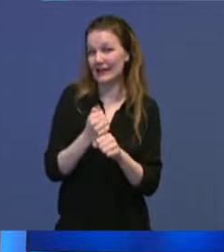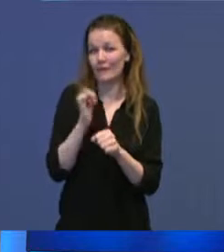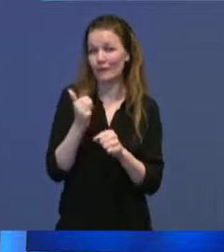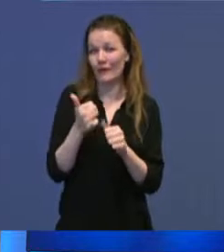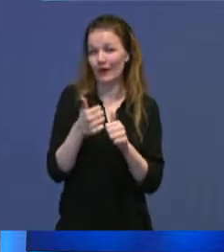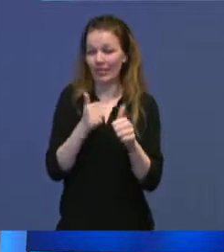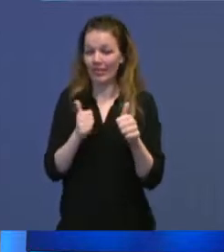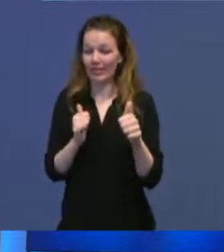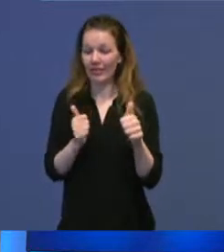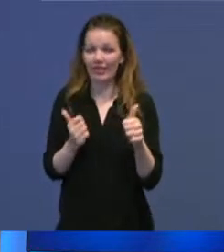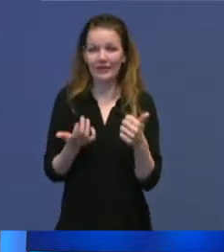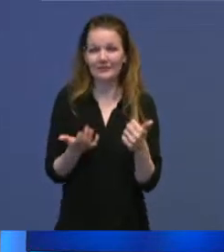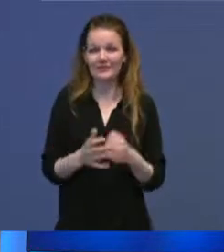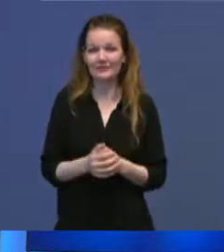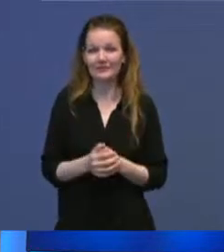at